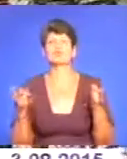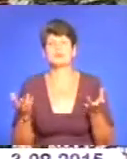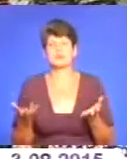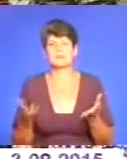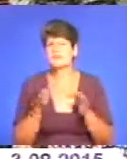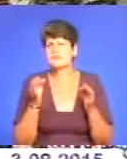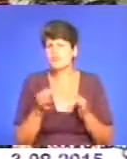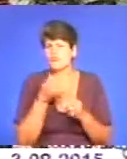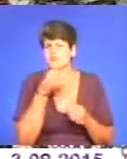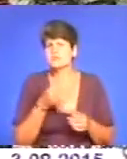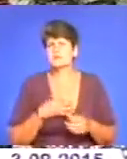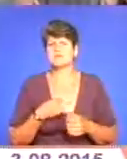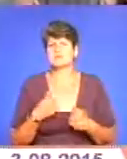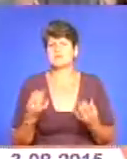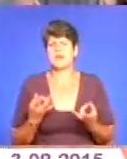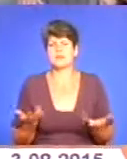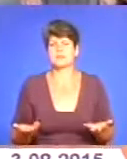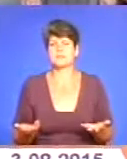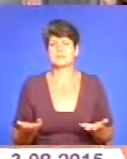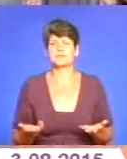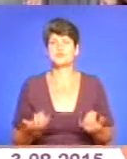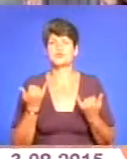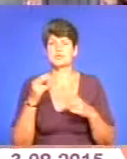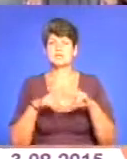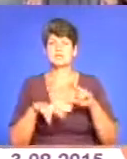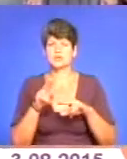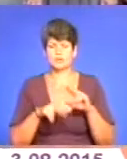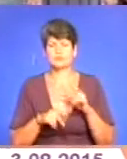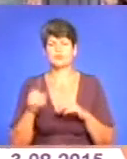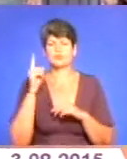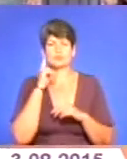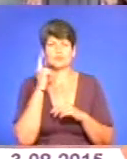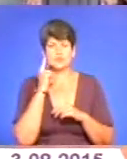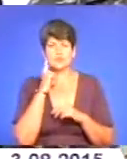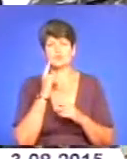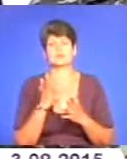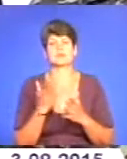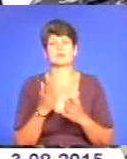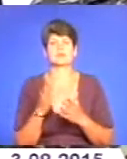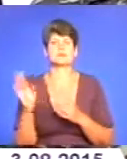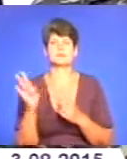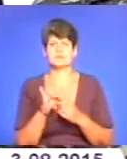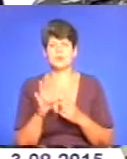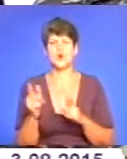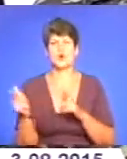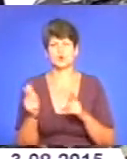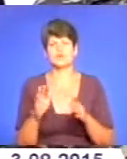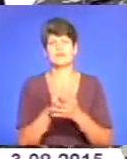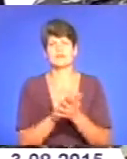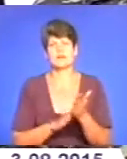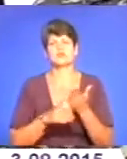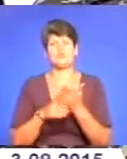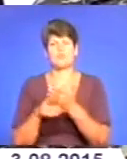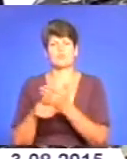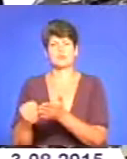Він ніколи не сказав, що йому щось треба. Нині забудовник, що відгукнувся на заклик єпархії підтримувати бійців, каже, готовий і далі